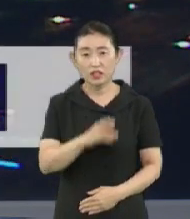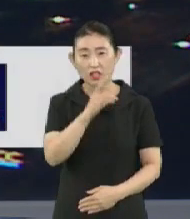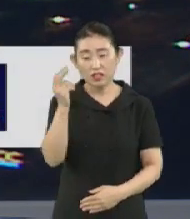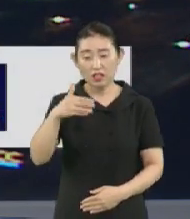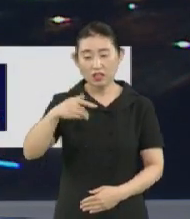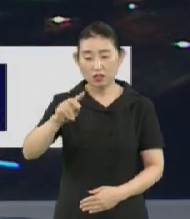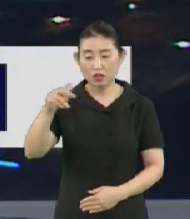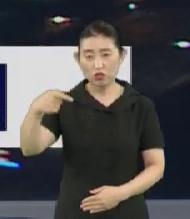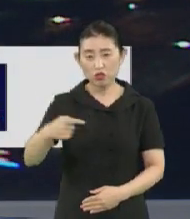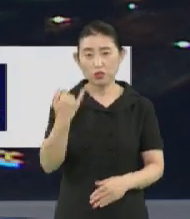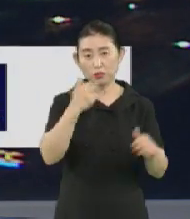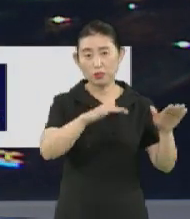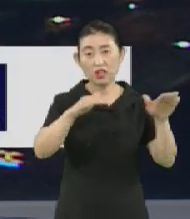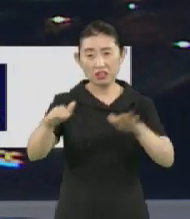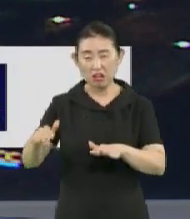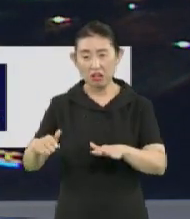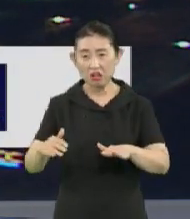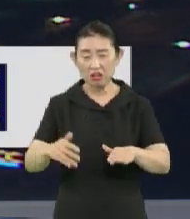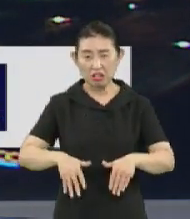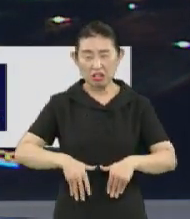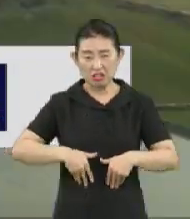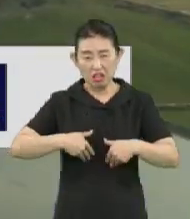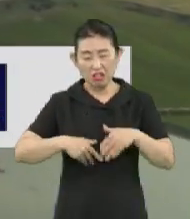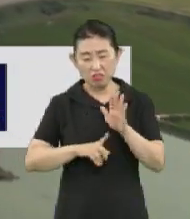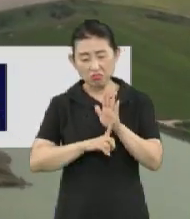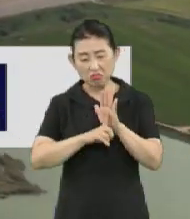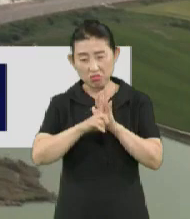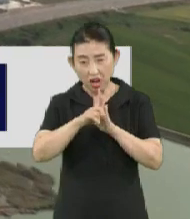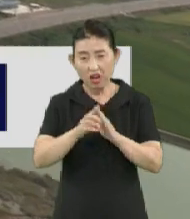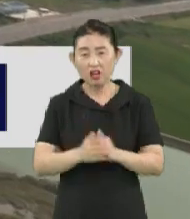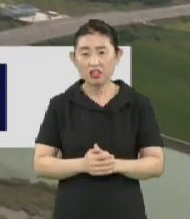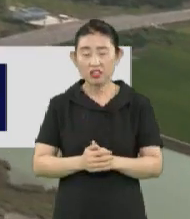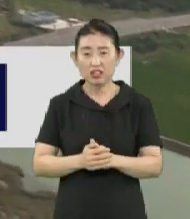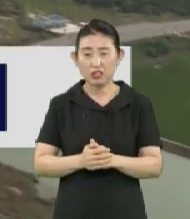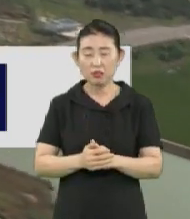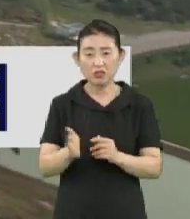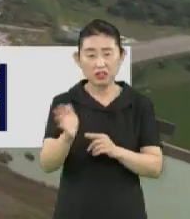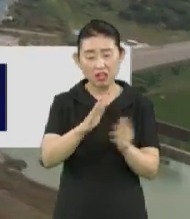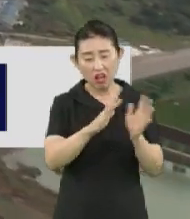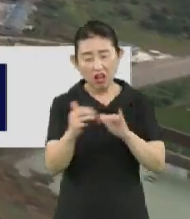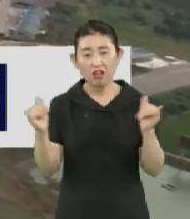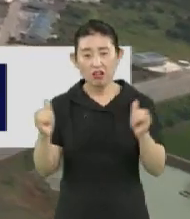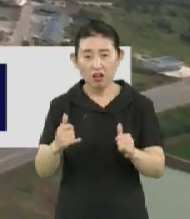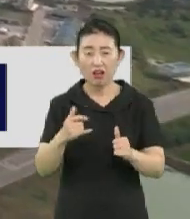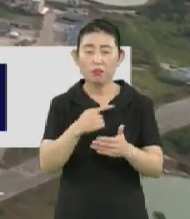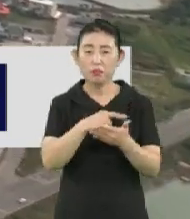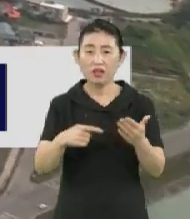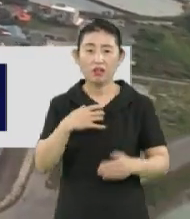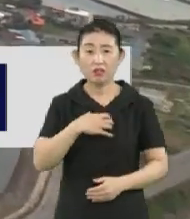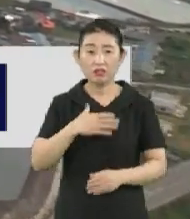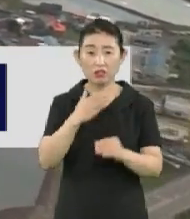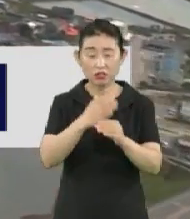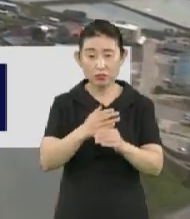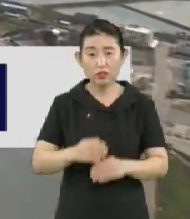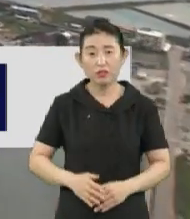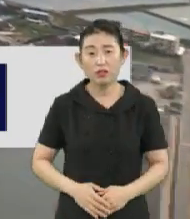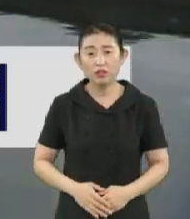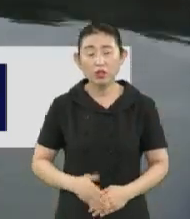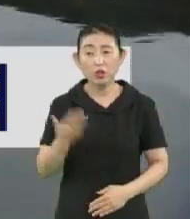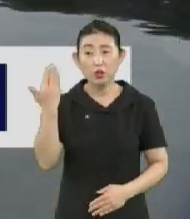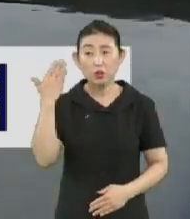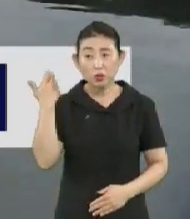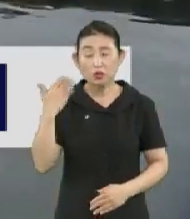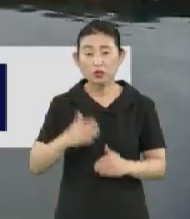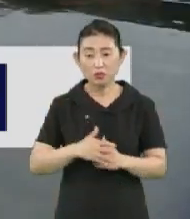서산 천수만 일대에 고수온 관심 단계가 발령돼 양식장들의 피해가 우려되고 있습니다. 국립수산과학원은